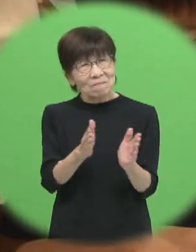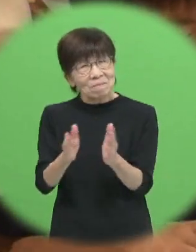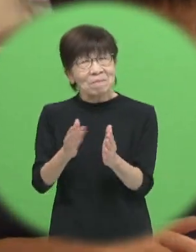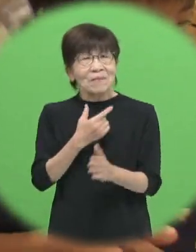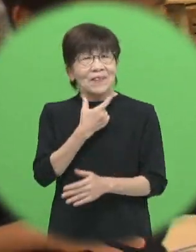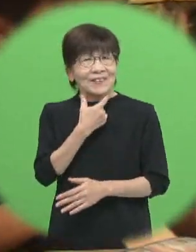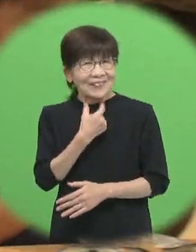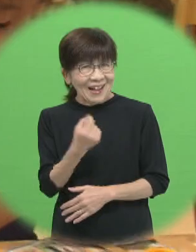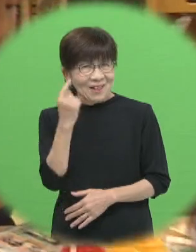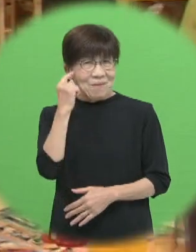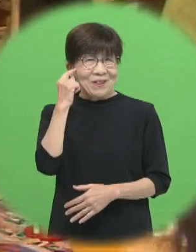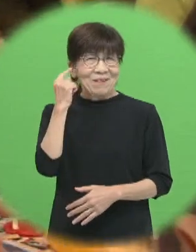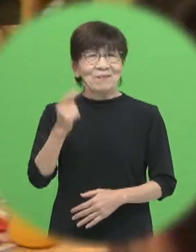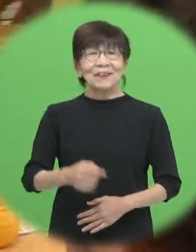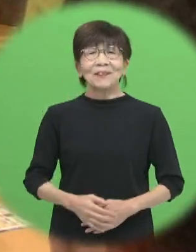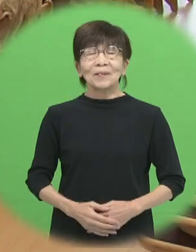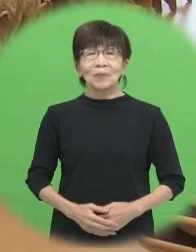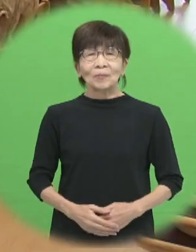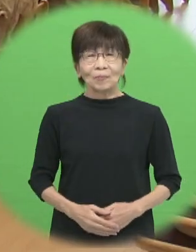いと感じました。